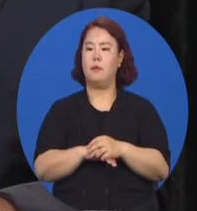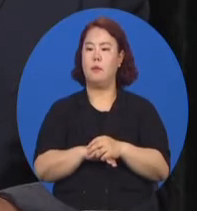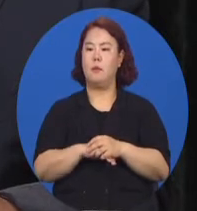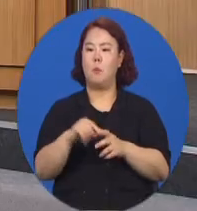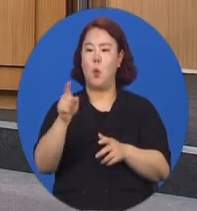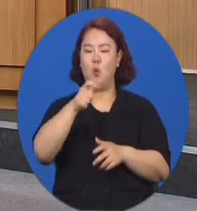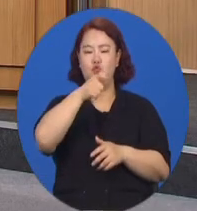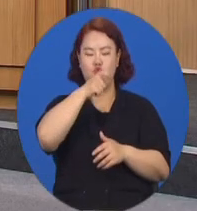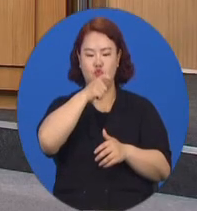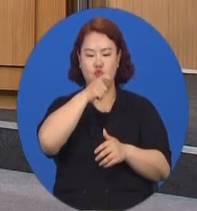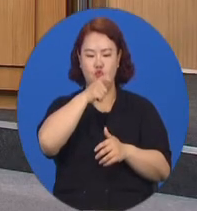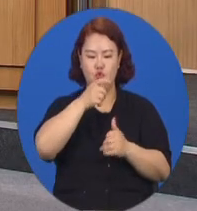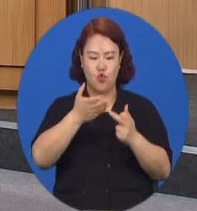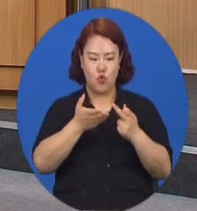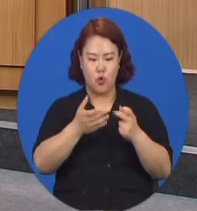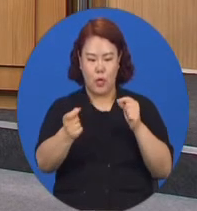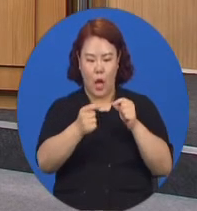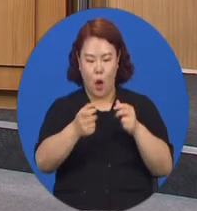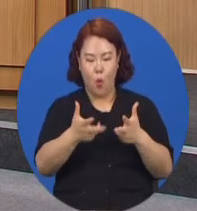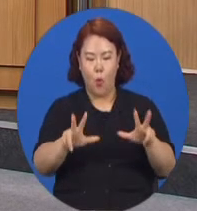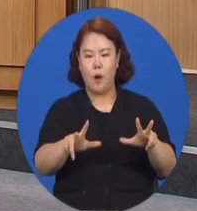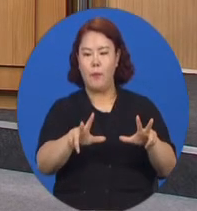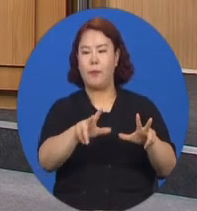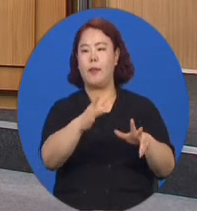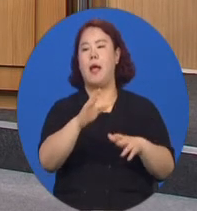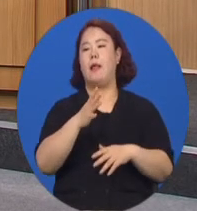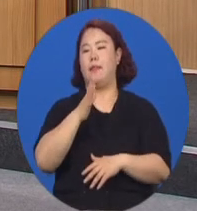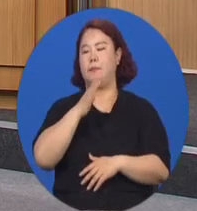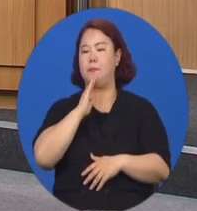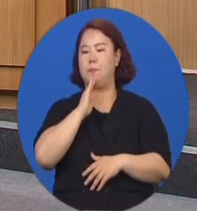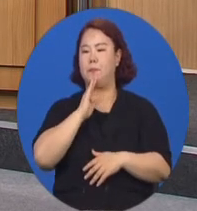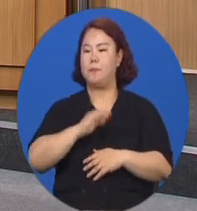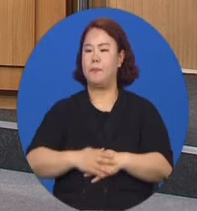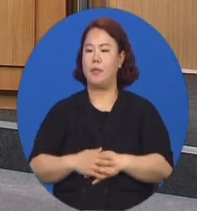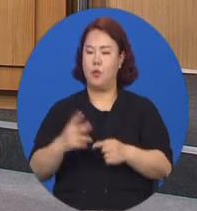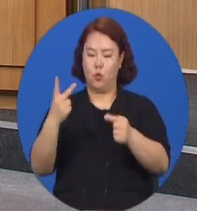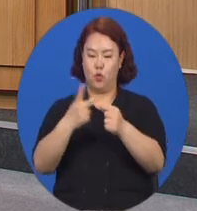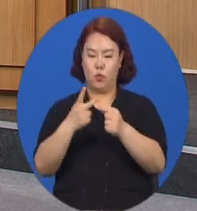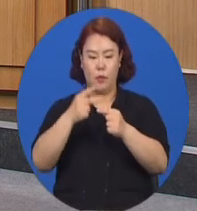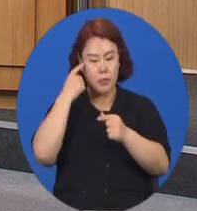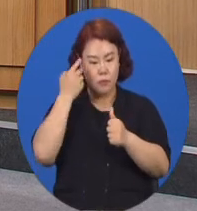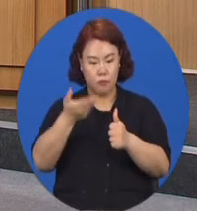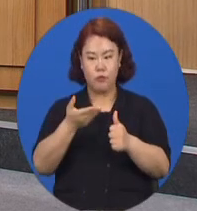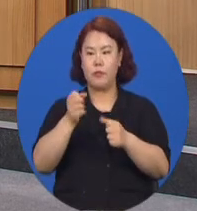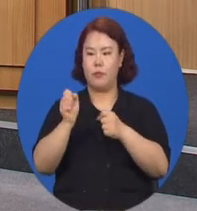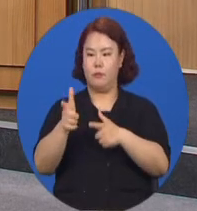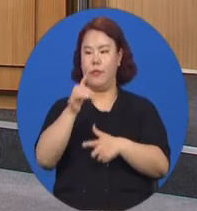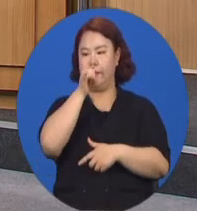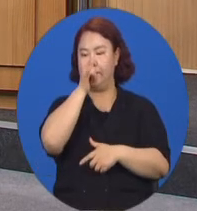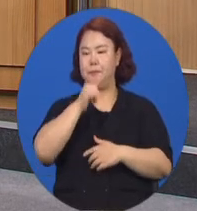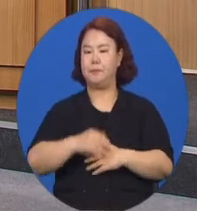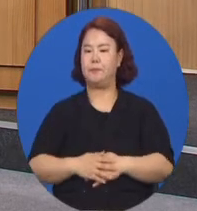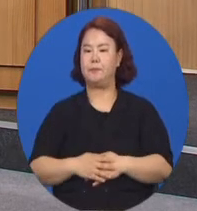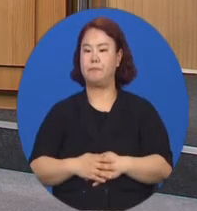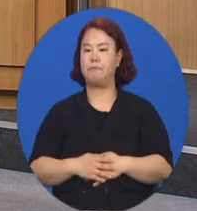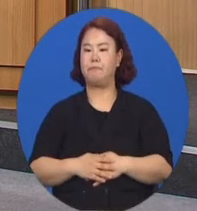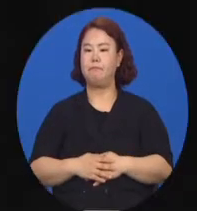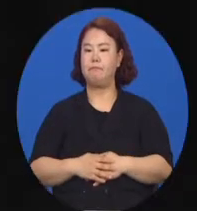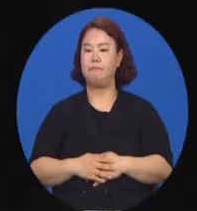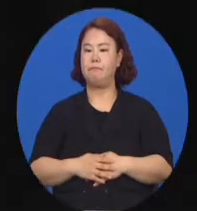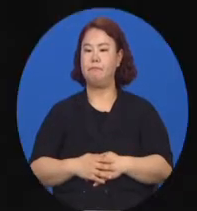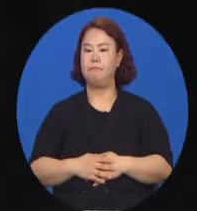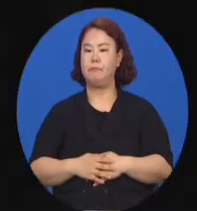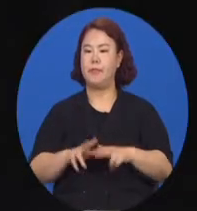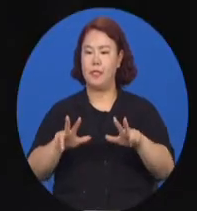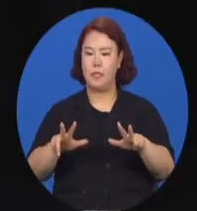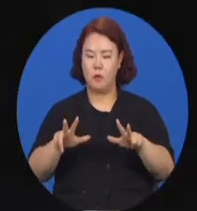수변 공원에서부터 고등학교까지를 지금 네. 확대해 나가고 있습니다. 자, 두 번의 질문 기회 남았습니다. 김부모님. 그래서